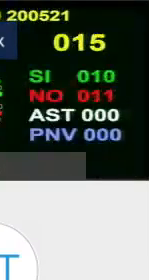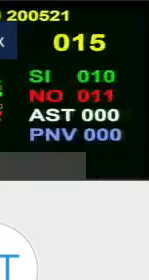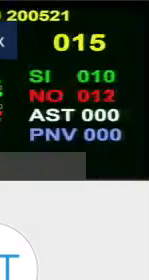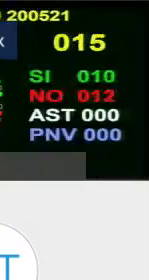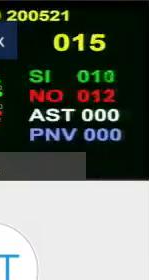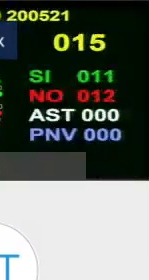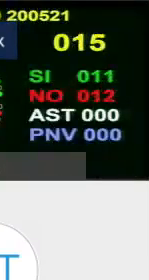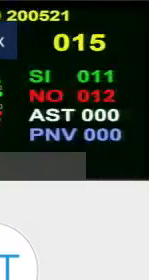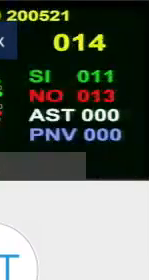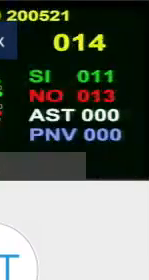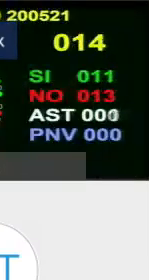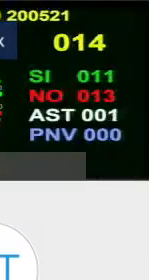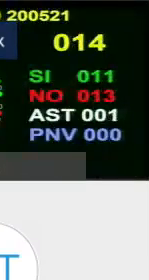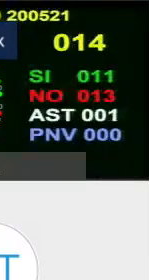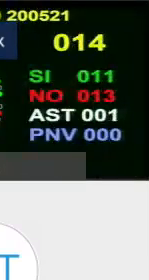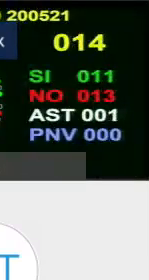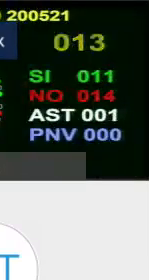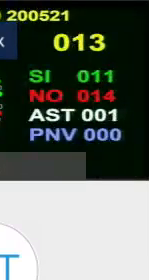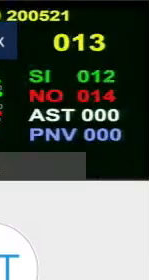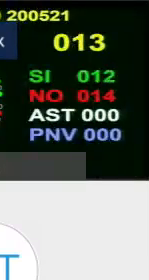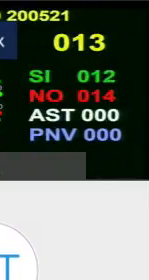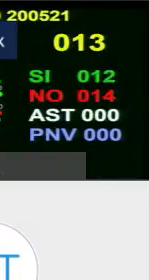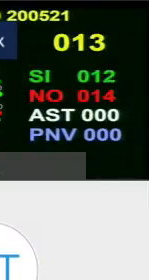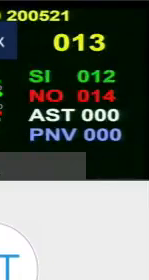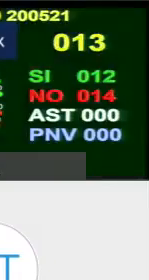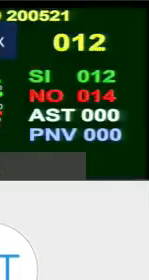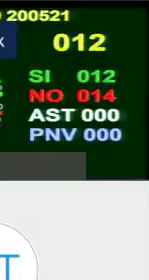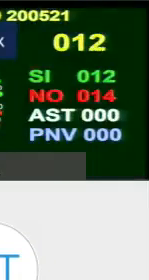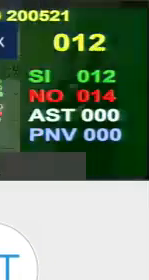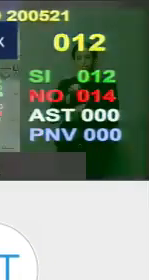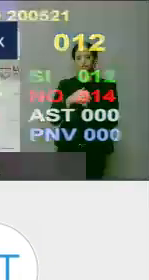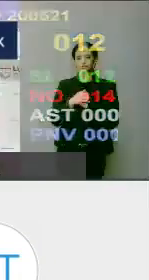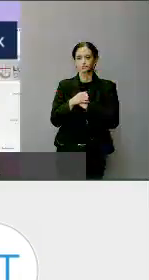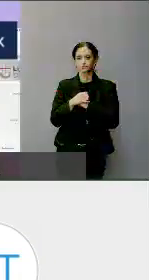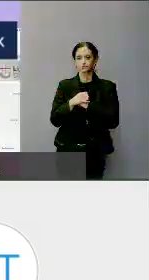otto su 243 consiglieri avvenenti